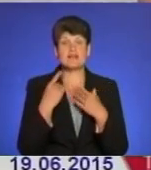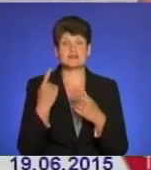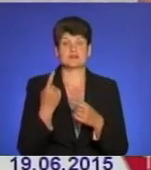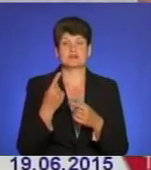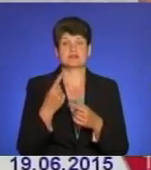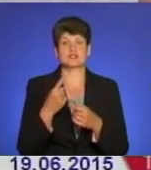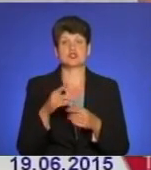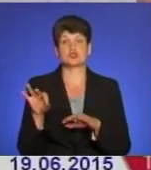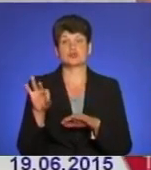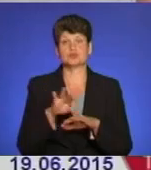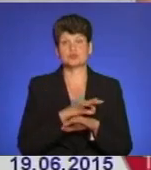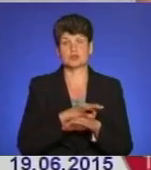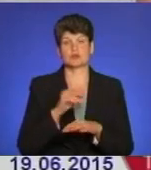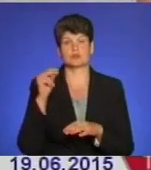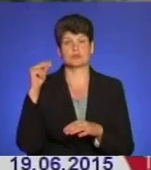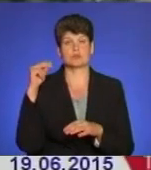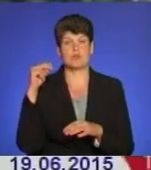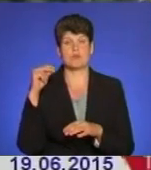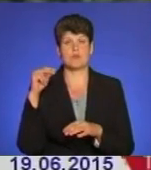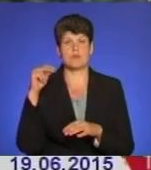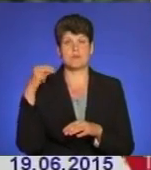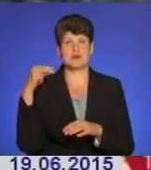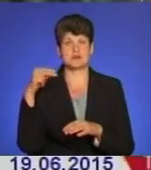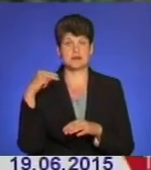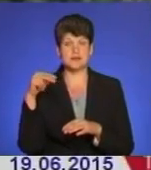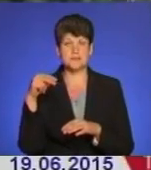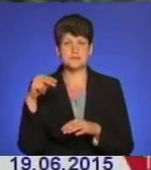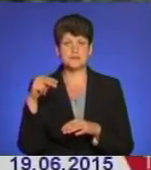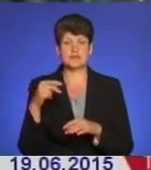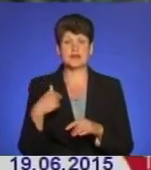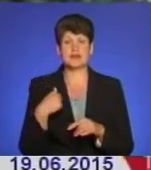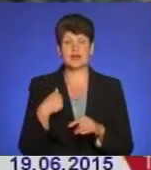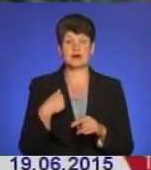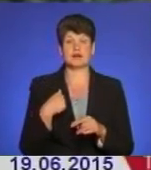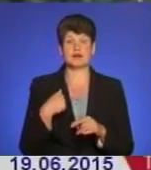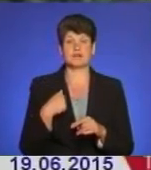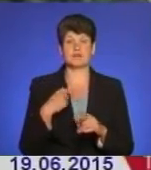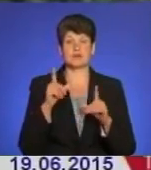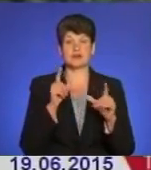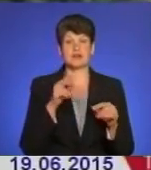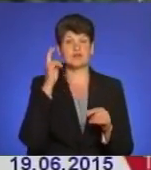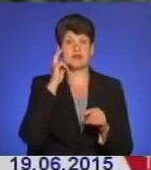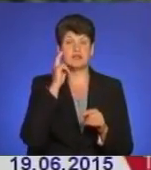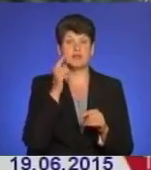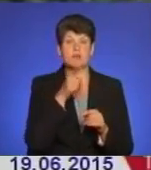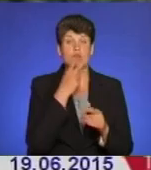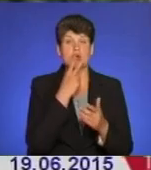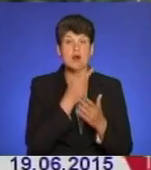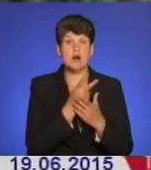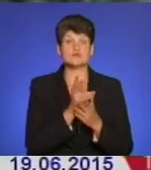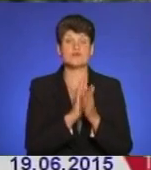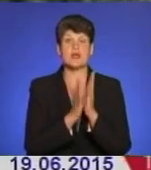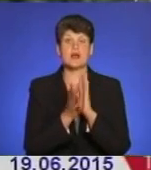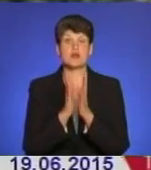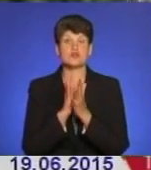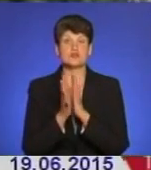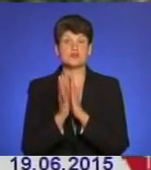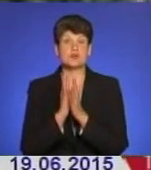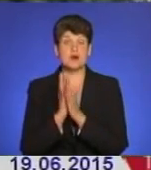леді країни під час нагородження. Даша Малахова нас взяла в Київ і показує там